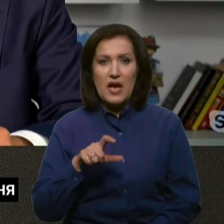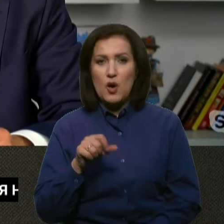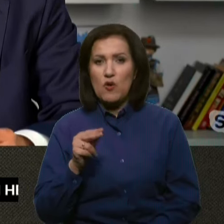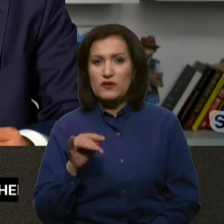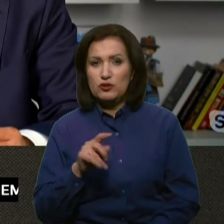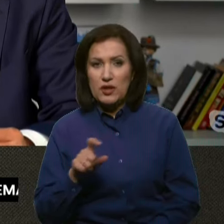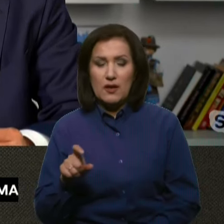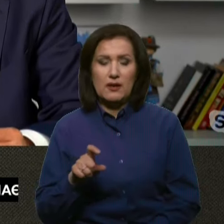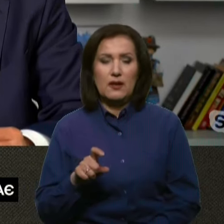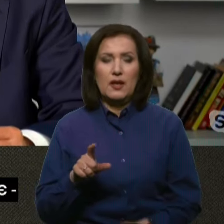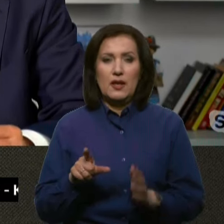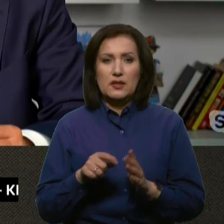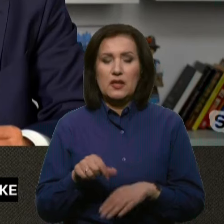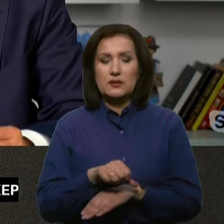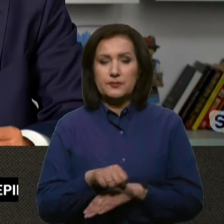Ляховичах,